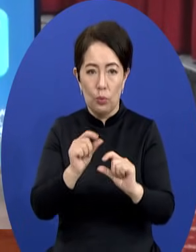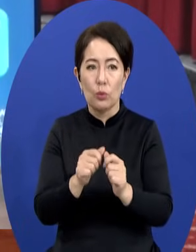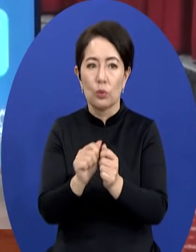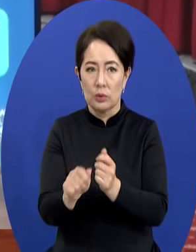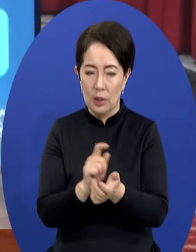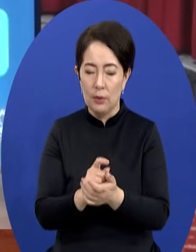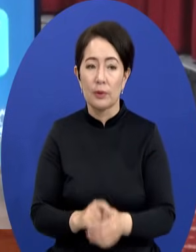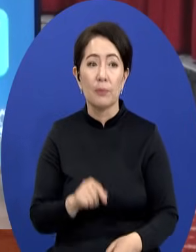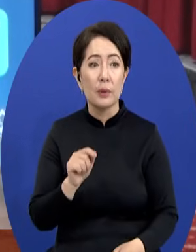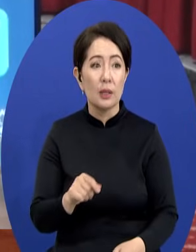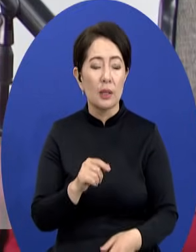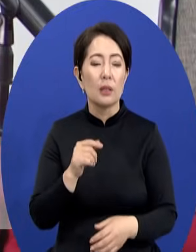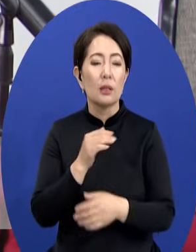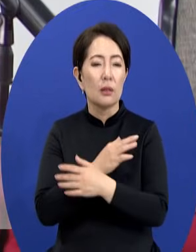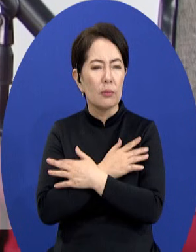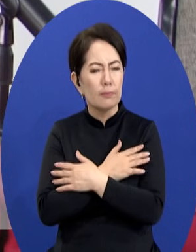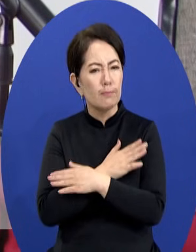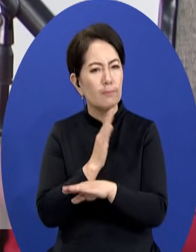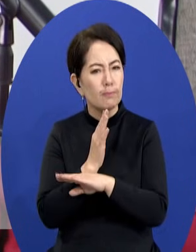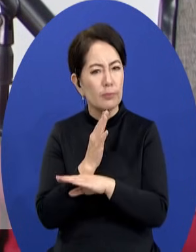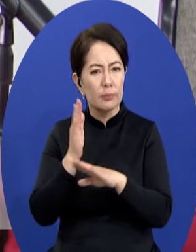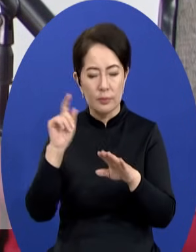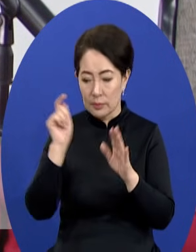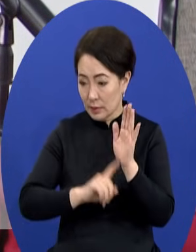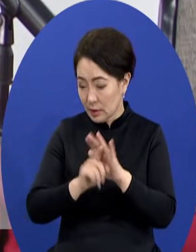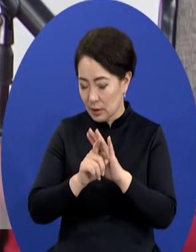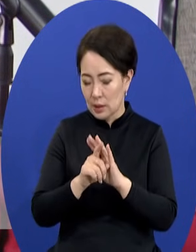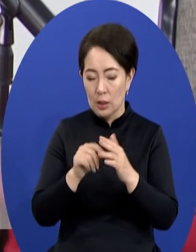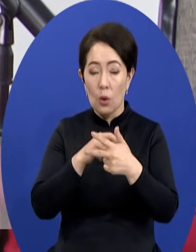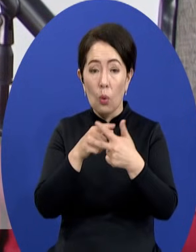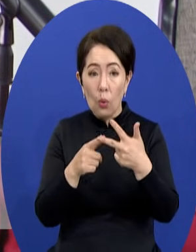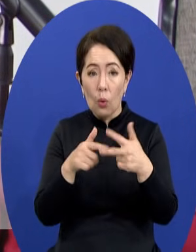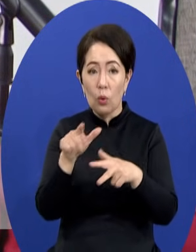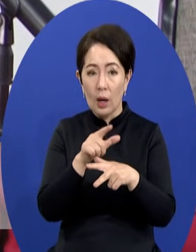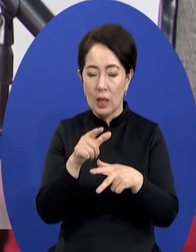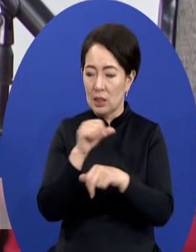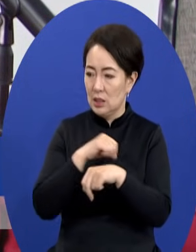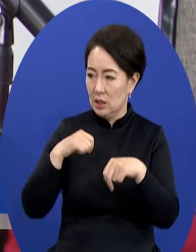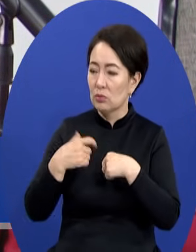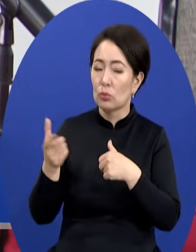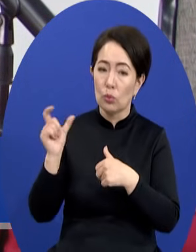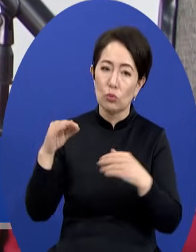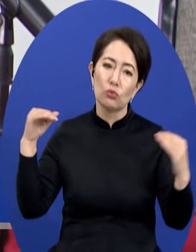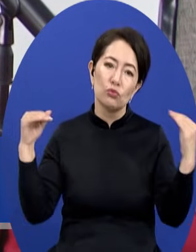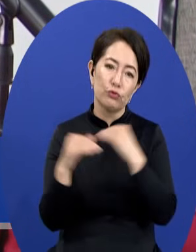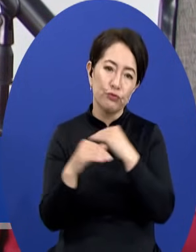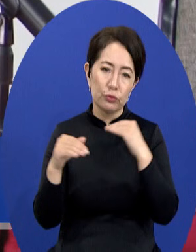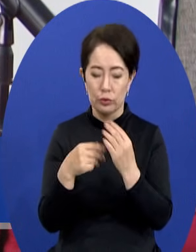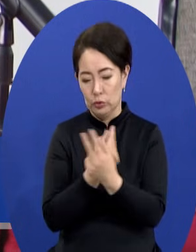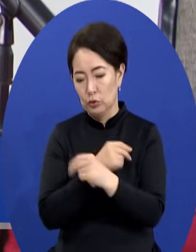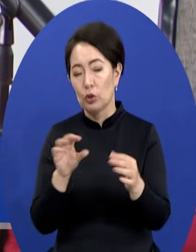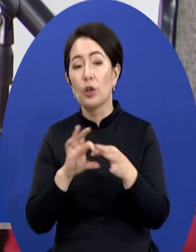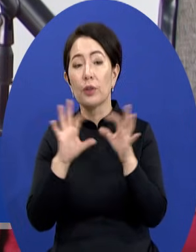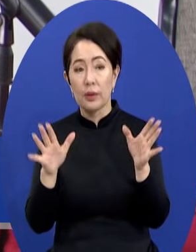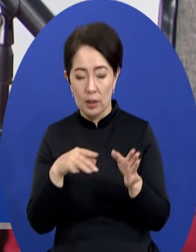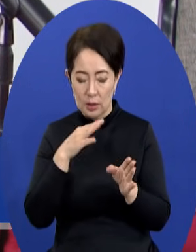Өдрүүд эхэлж байгаатай холбогдуулж 5 дахь өдрөөс эхлээд дараах 3 чиглэлд иргэдийг одоо зорчих хөдөлгөөнийг одоо бүрэн чөлөөтэй болгож байгаагаа